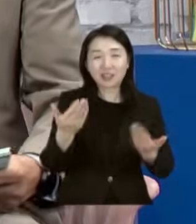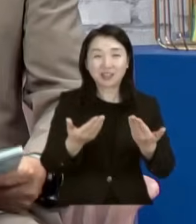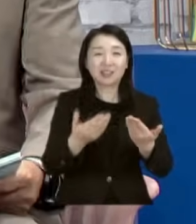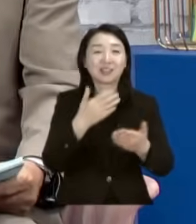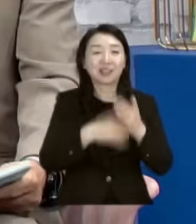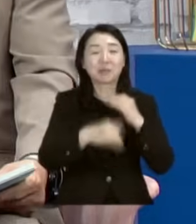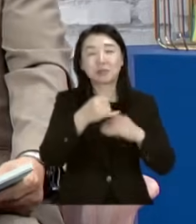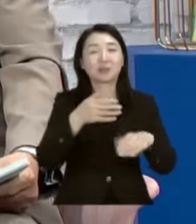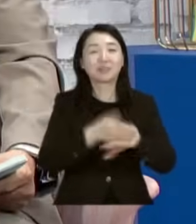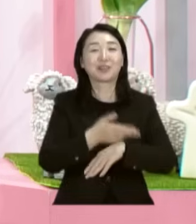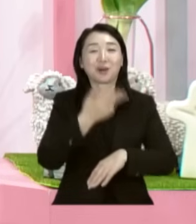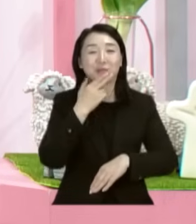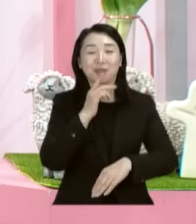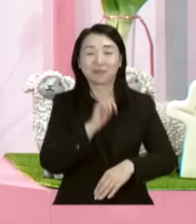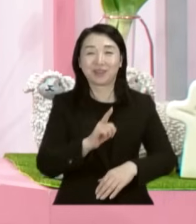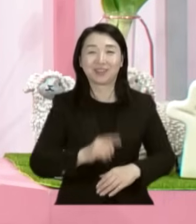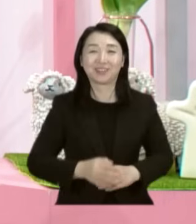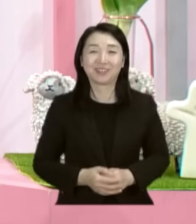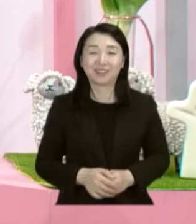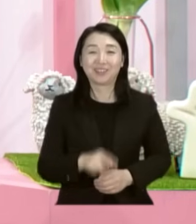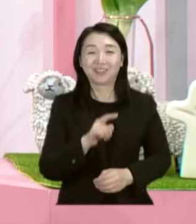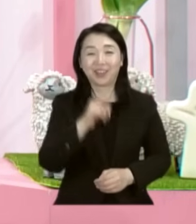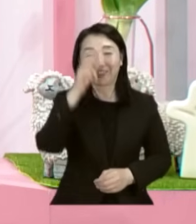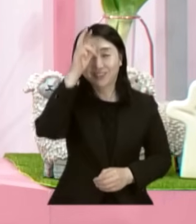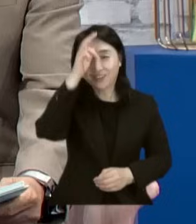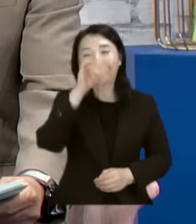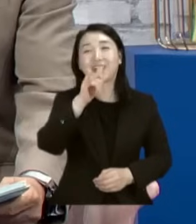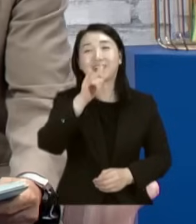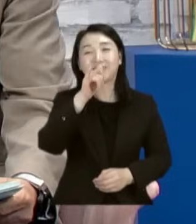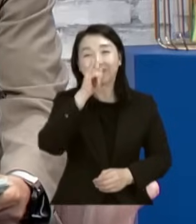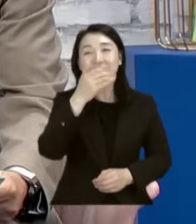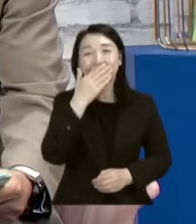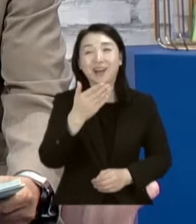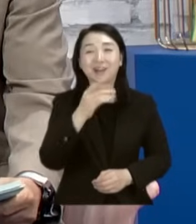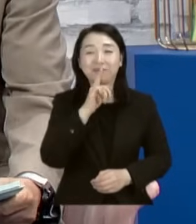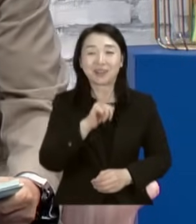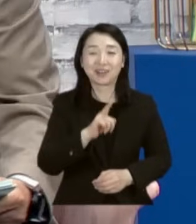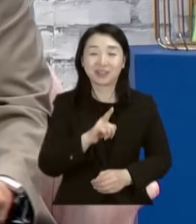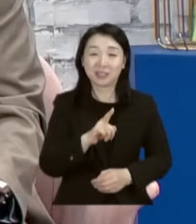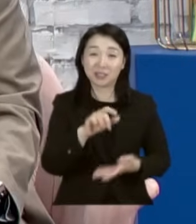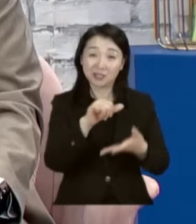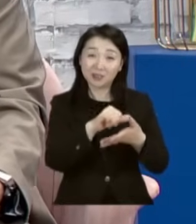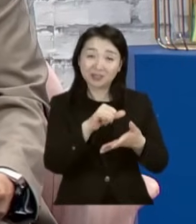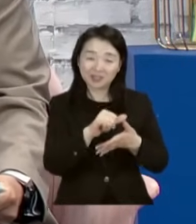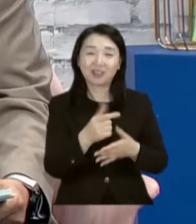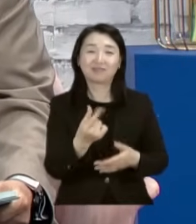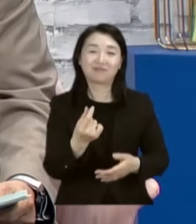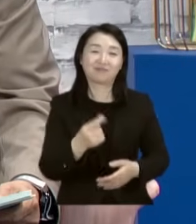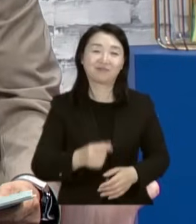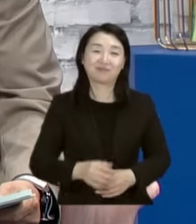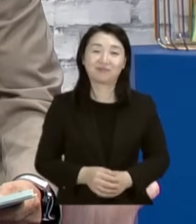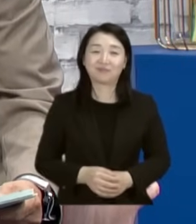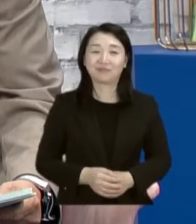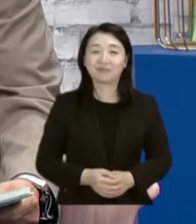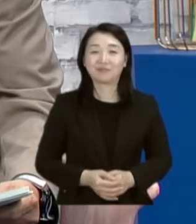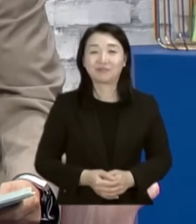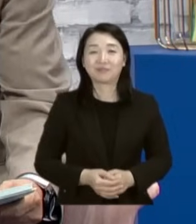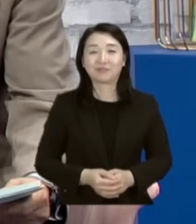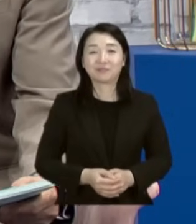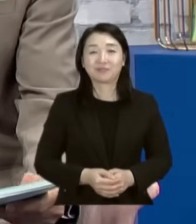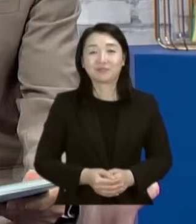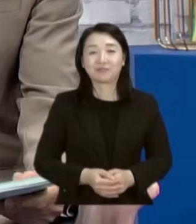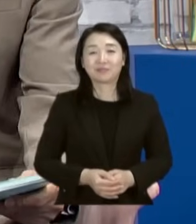듣지 않았다 항상 제가 너에게는 경제를 안 지나가 있다 마아 들이에요네 맞아들입니다